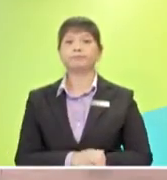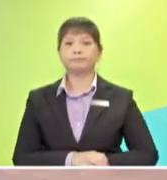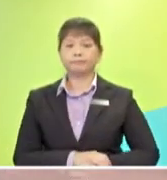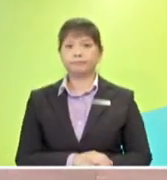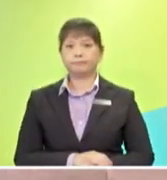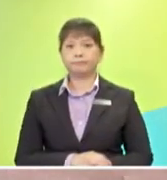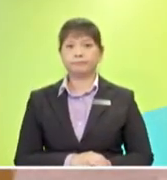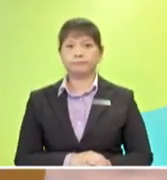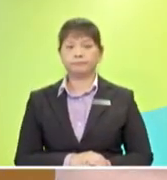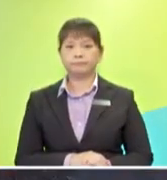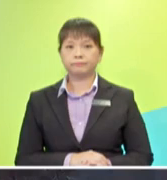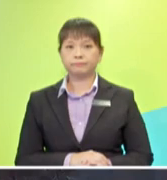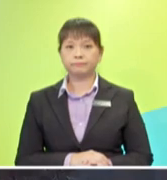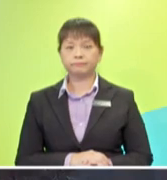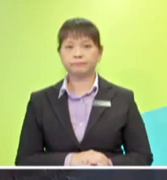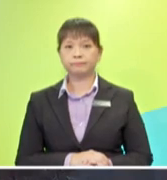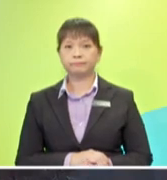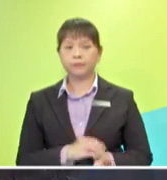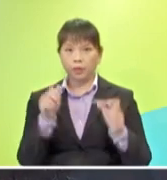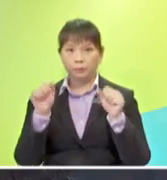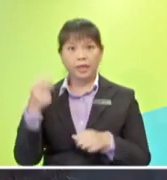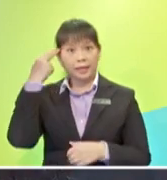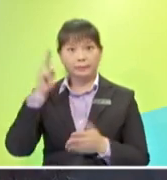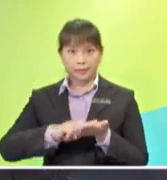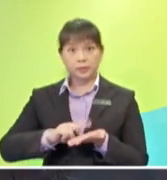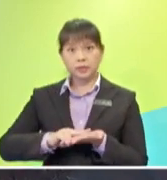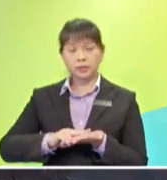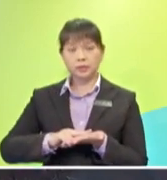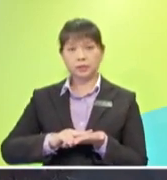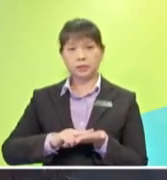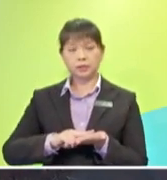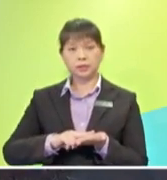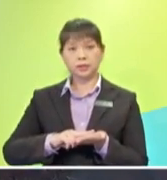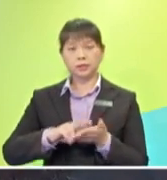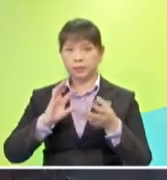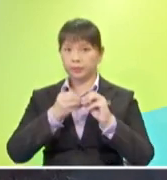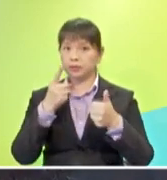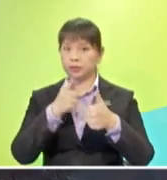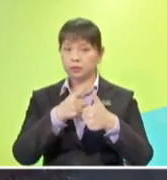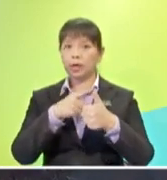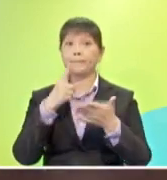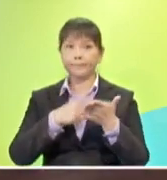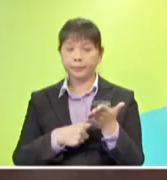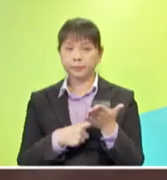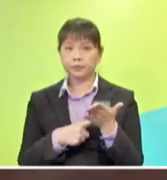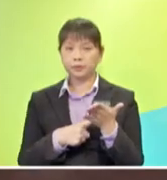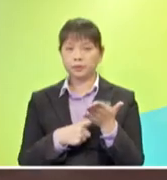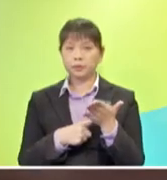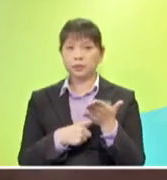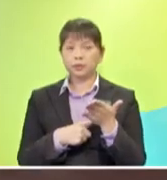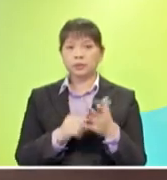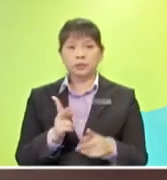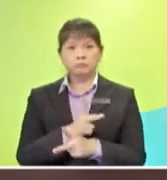seterusnya Cikgu di sini beli saya baca ya guys ya Bu Oke anibatche nambah satu itu apa dia yang pertama